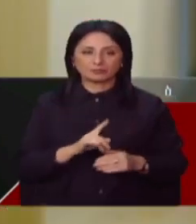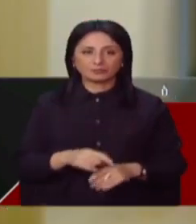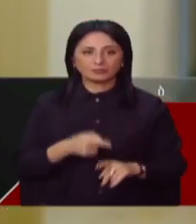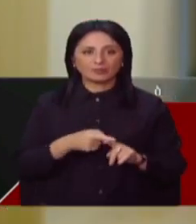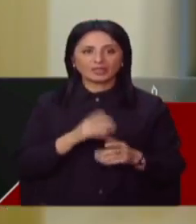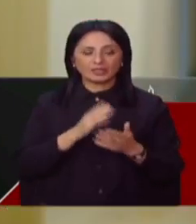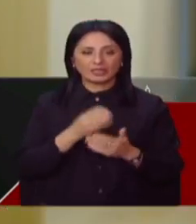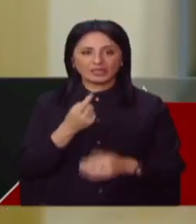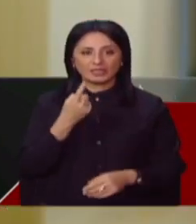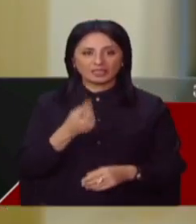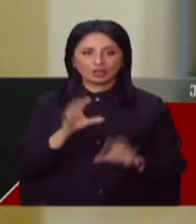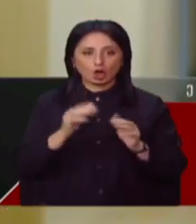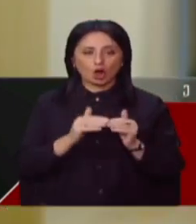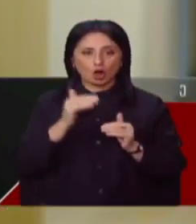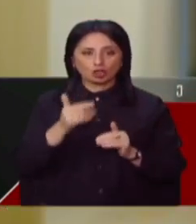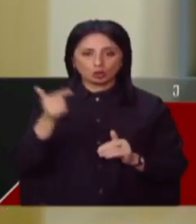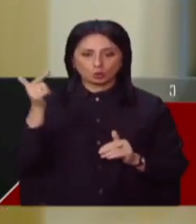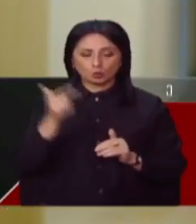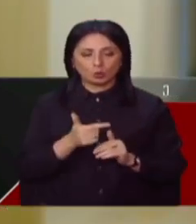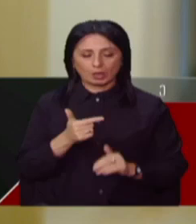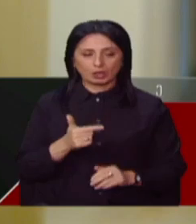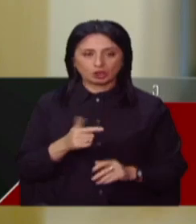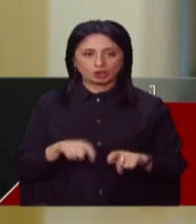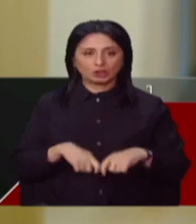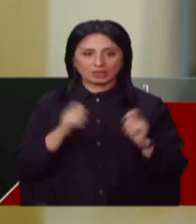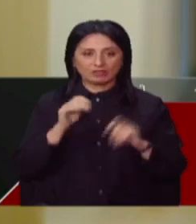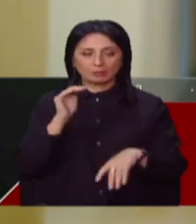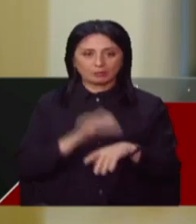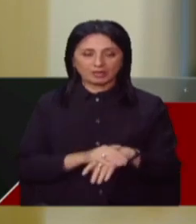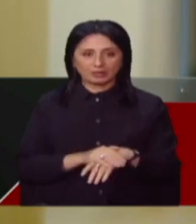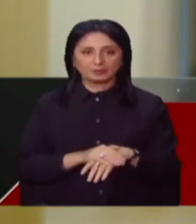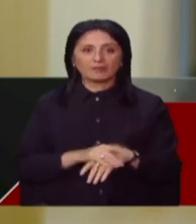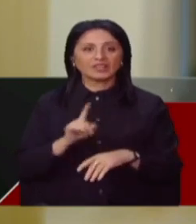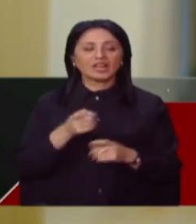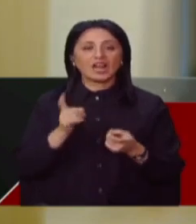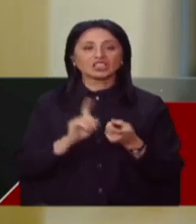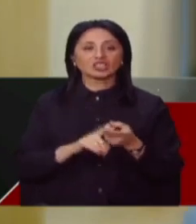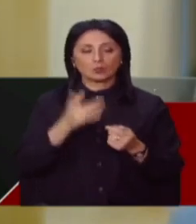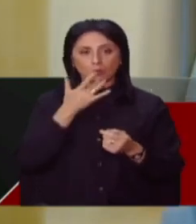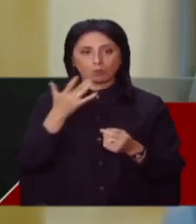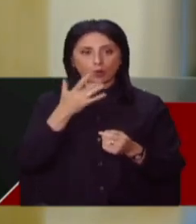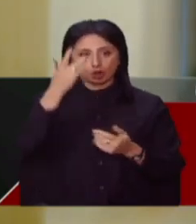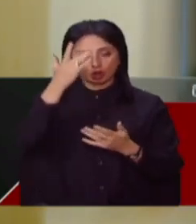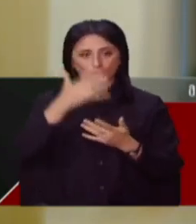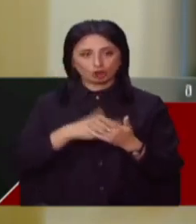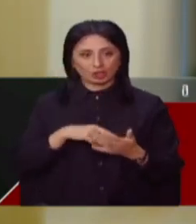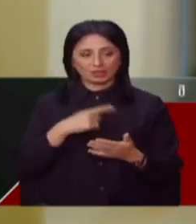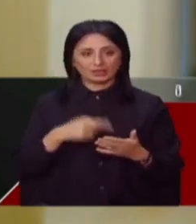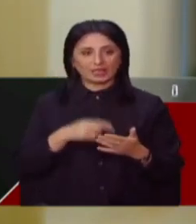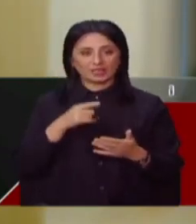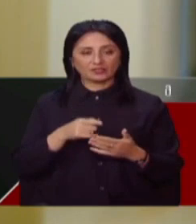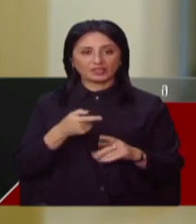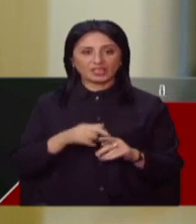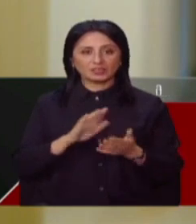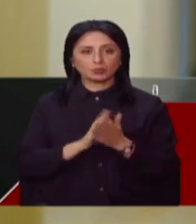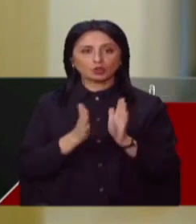ეს გახლავთ კიდევ ერთი კონსტიტუციის უხეშად დარღვევის ფაქტი. რა შეეხება პოლიტიკურ შინაარს ამ საკითხისა,